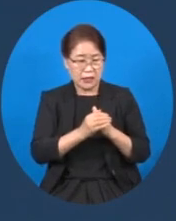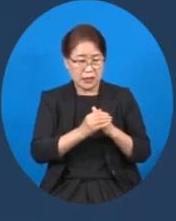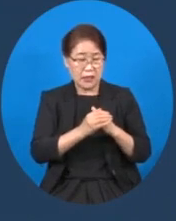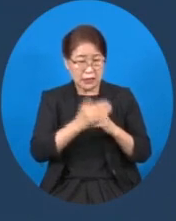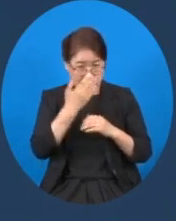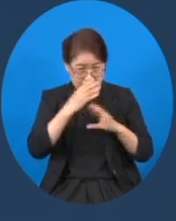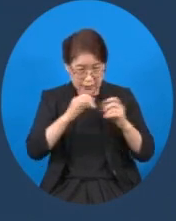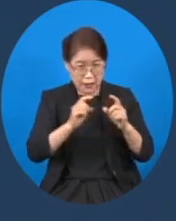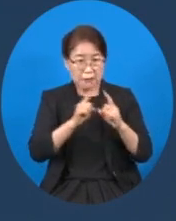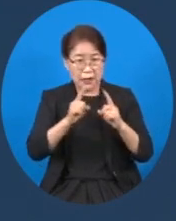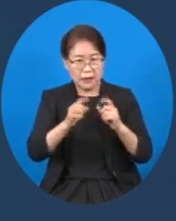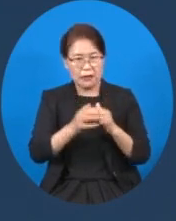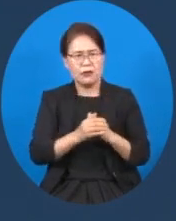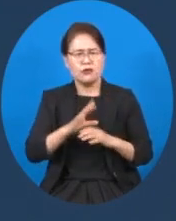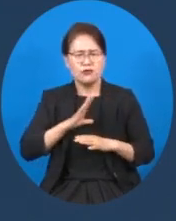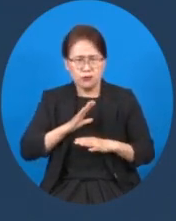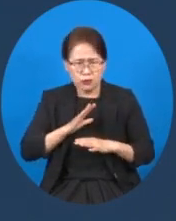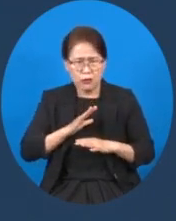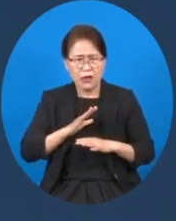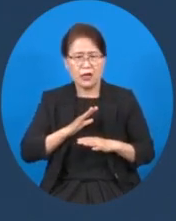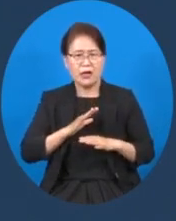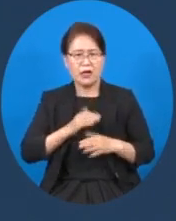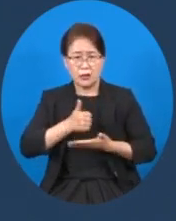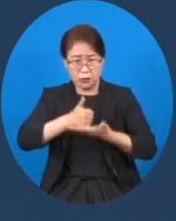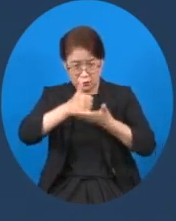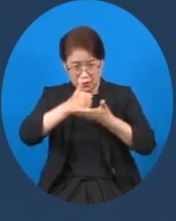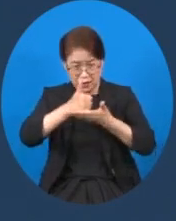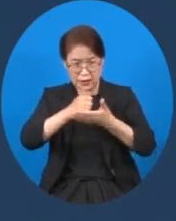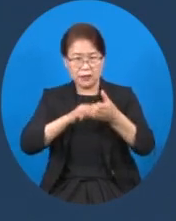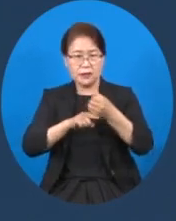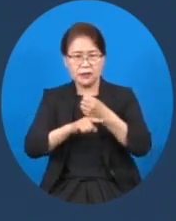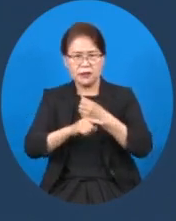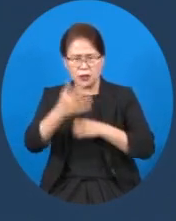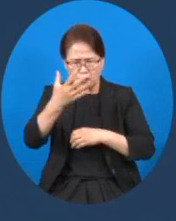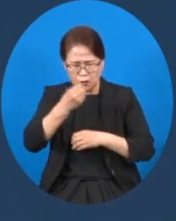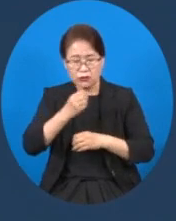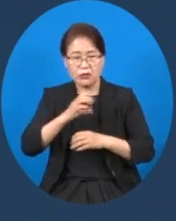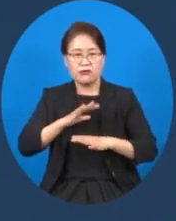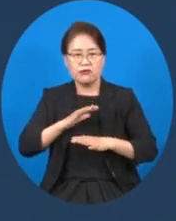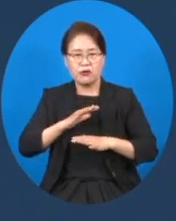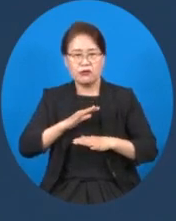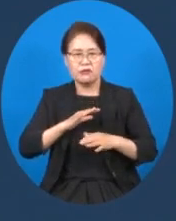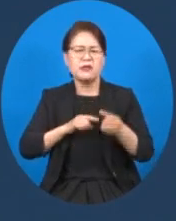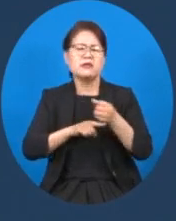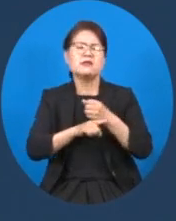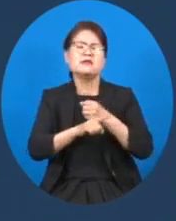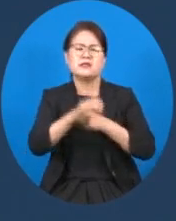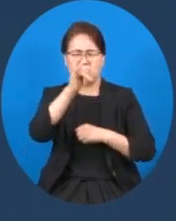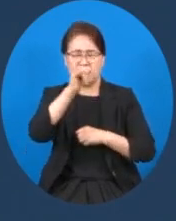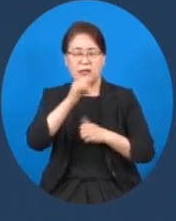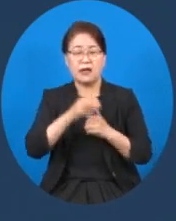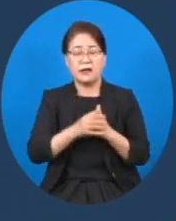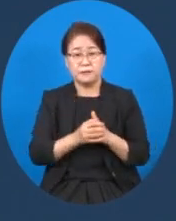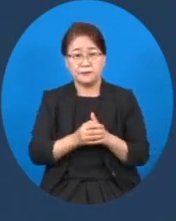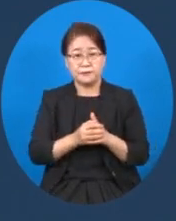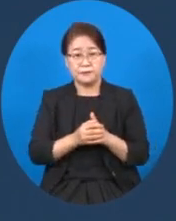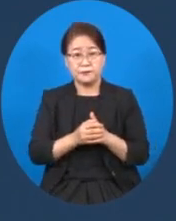있어요. 두려워하다, 존경하다, 거룩한 두려움, 이런 뜻을 갖고 있거든요.